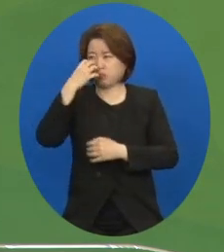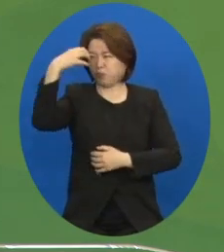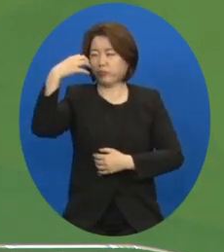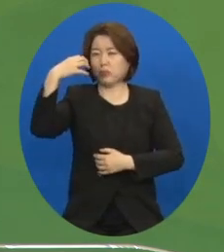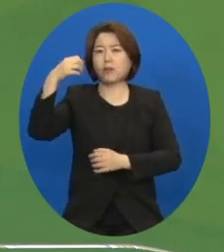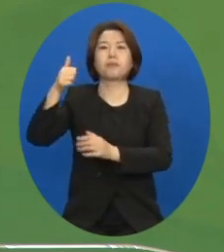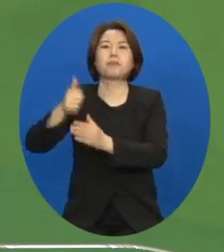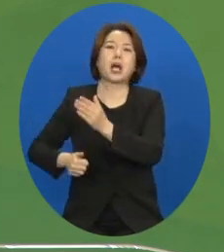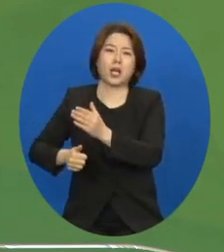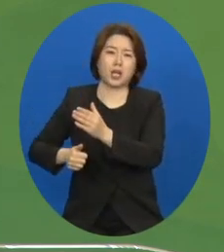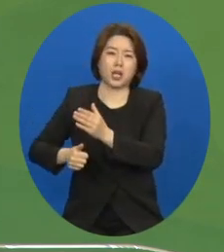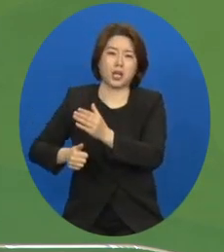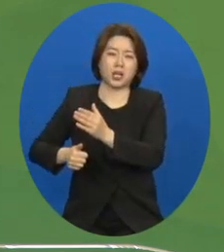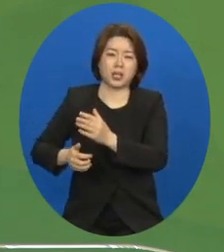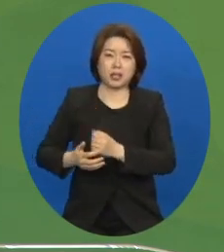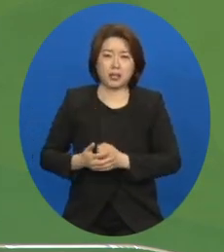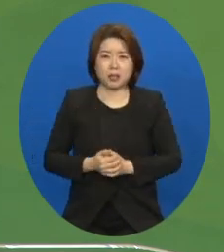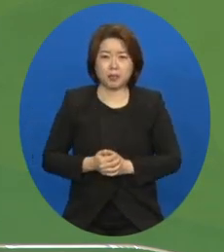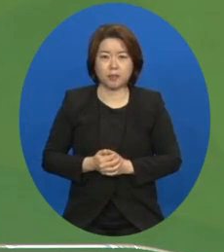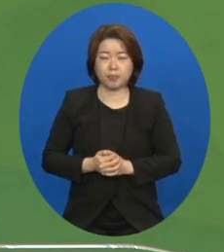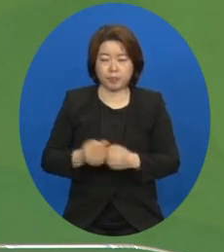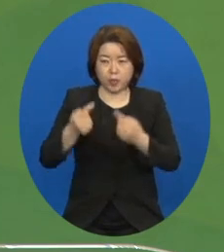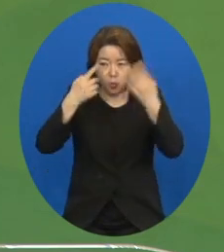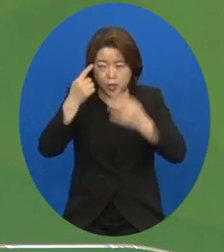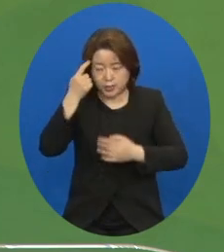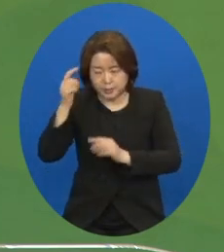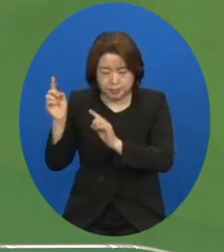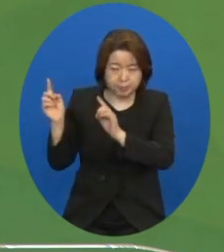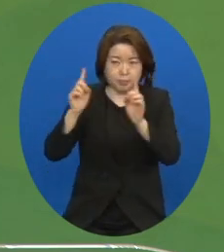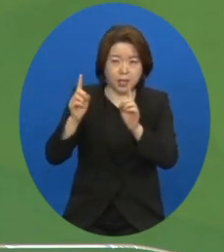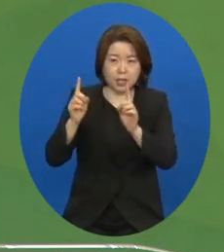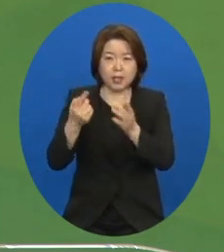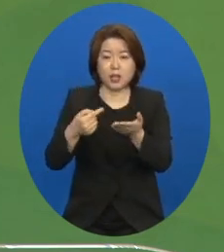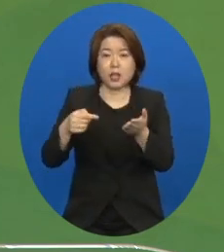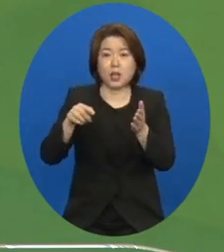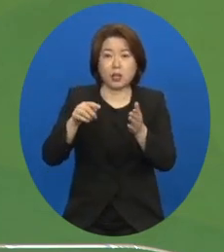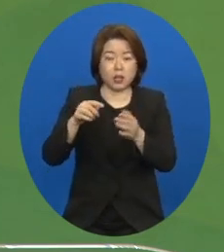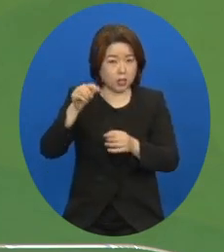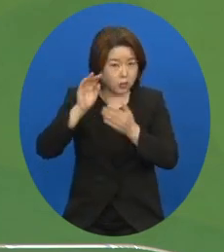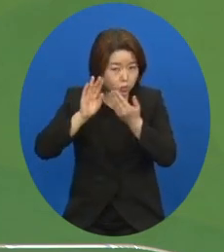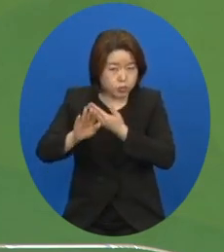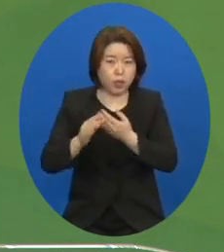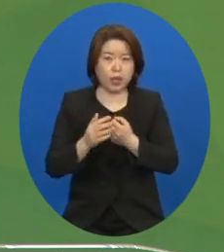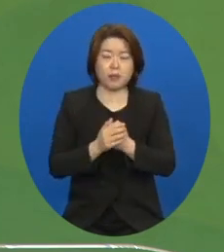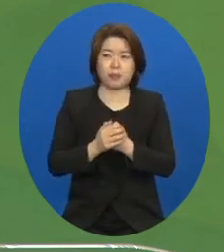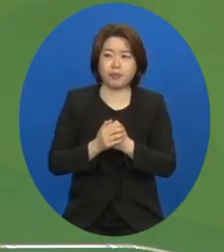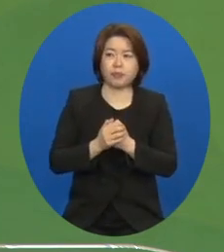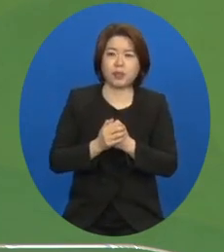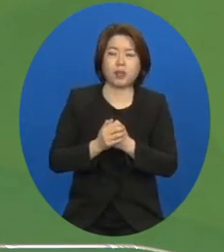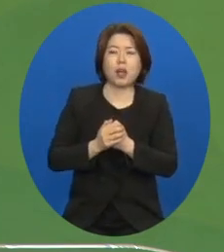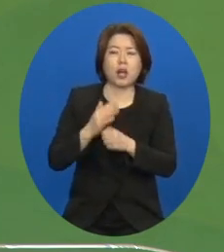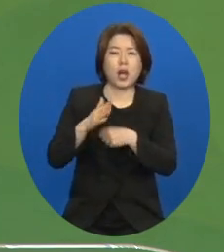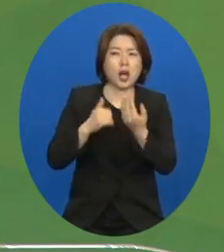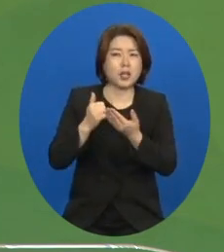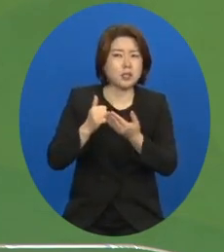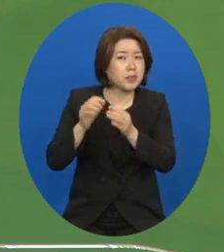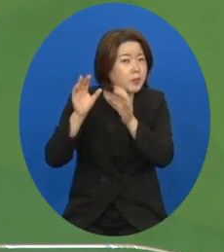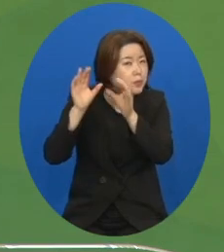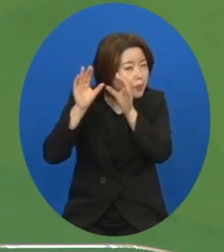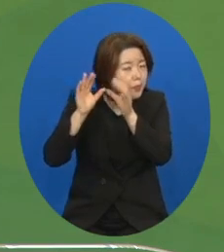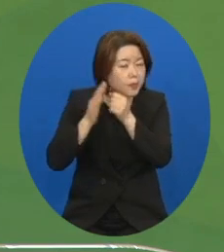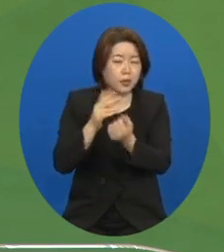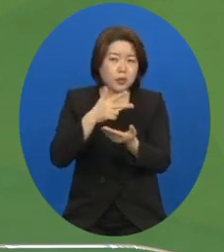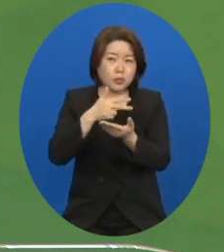거예요. 제대로 깨닫고 난 다음에 그들은 하나님께 계속 귀를 기울이고